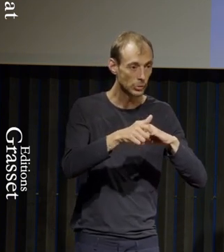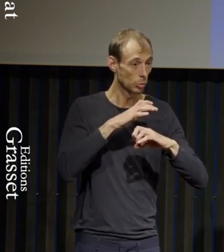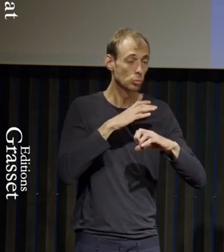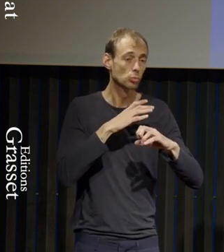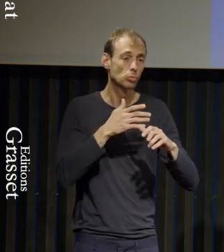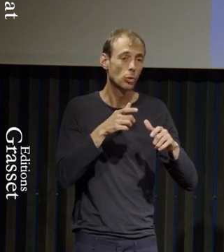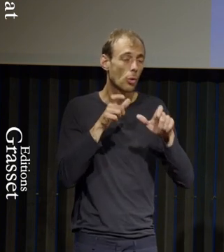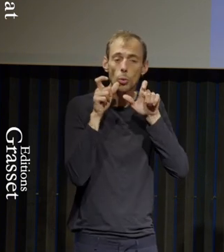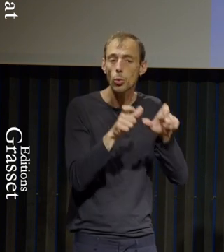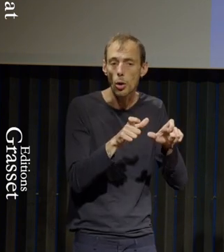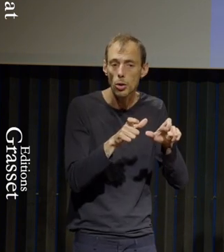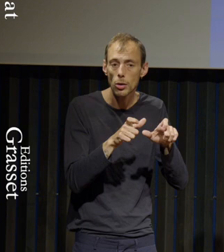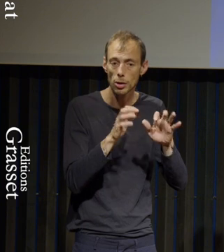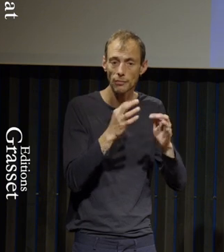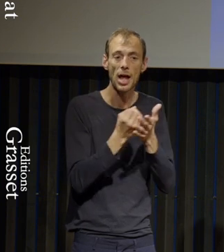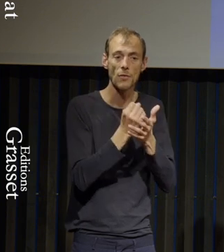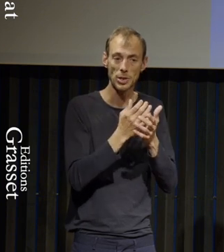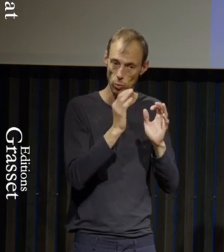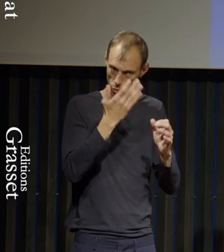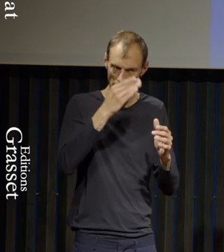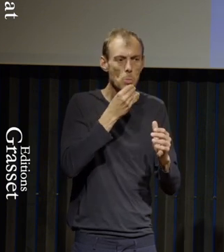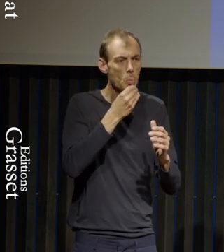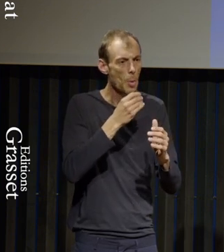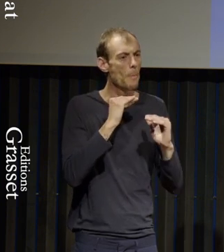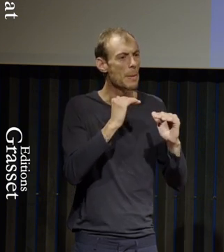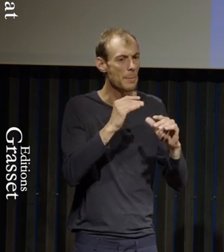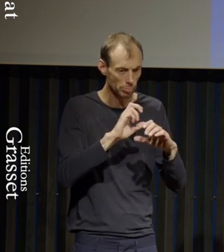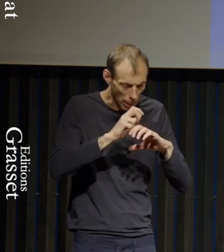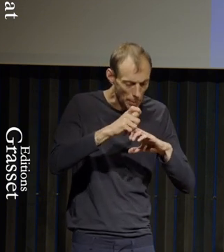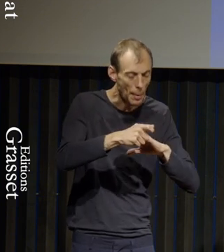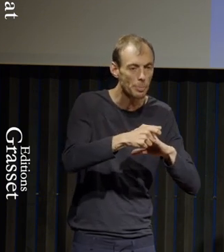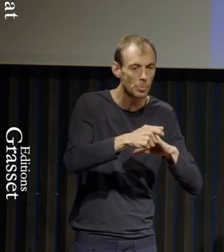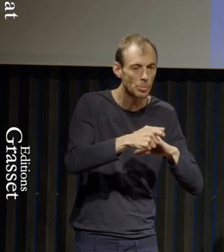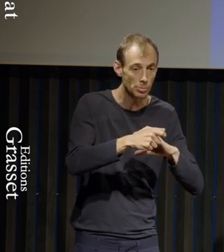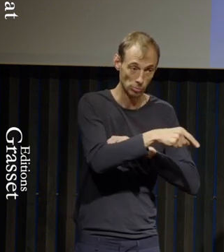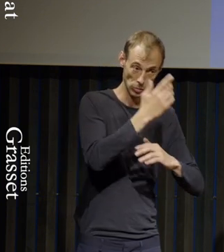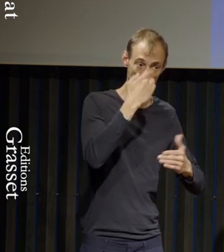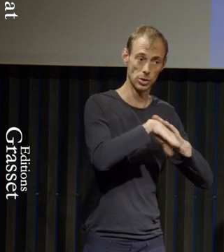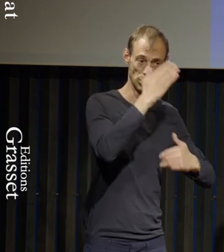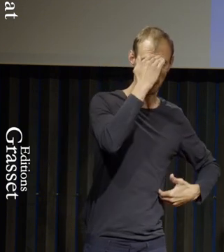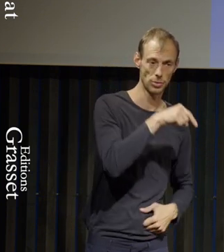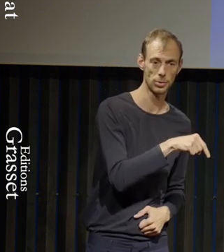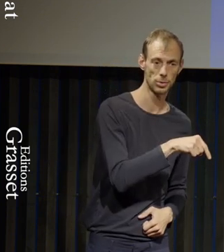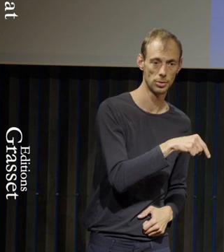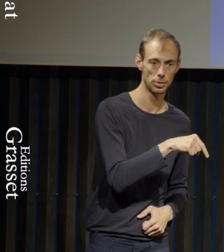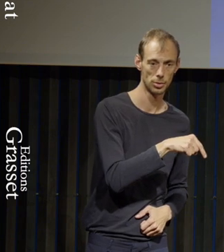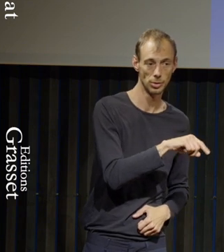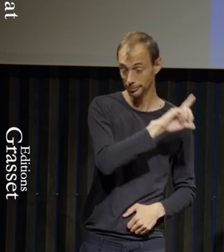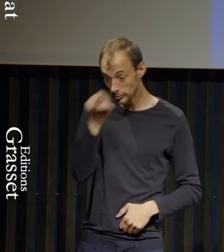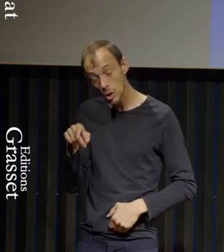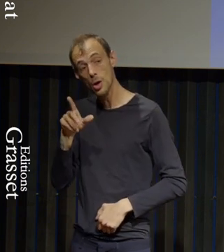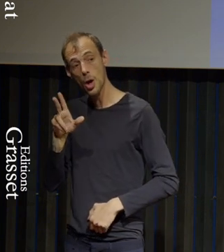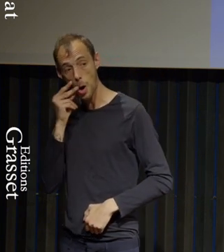garantissent la fiabilité de l'échange d'informations. Et qu'est-ce qui se passe quand on regarde comment l'information est échangée entre A et B chez